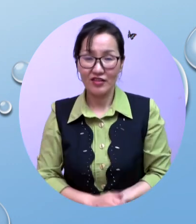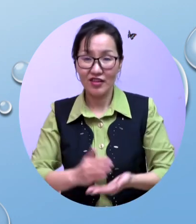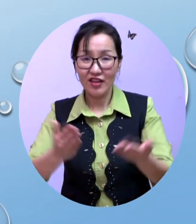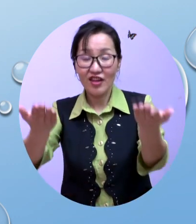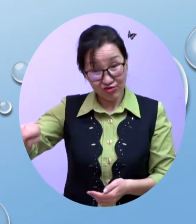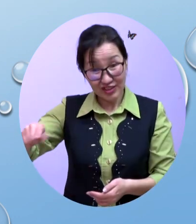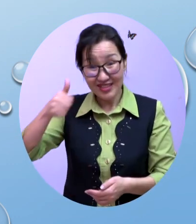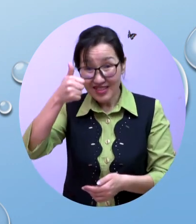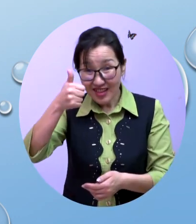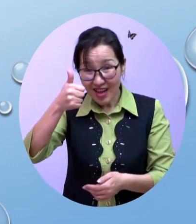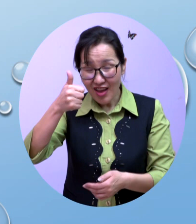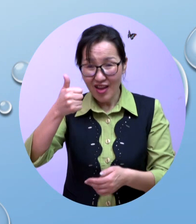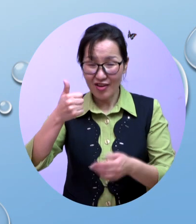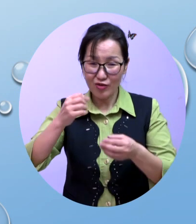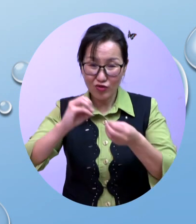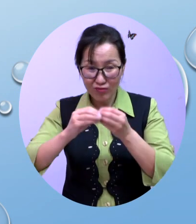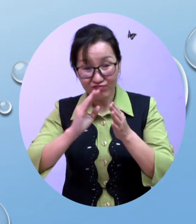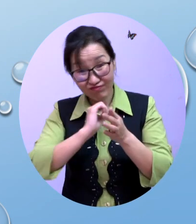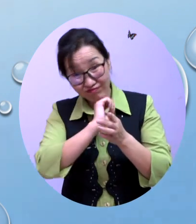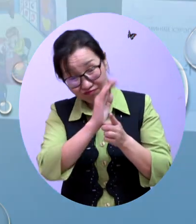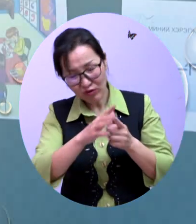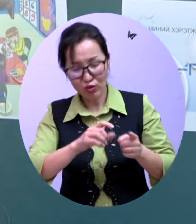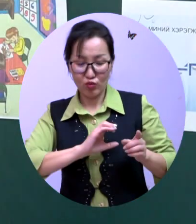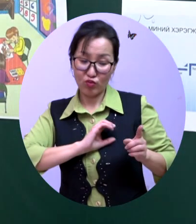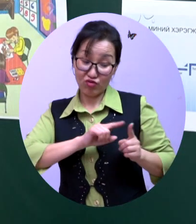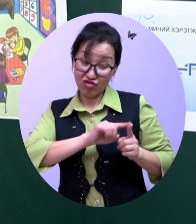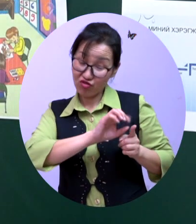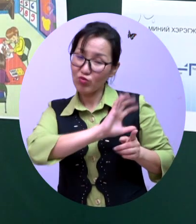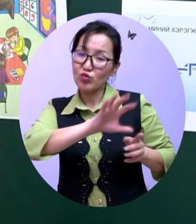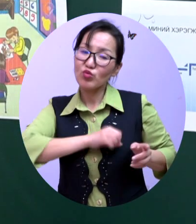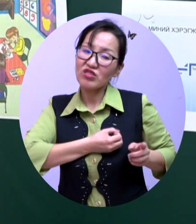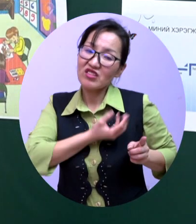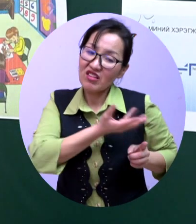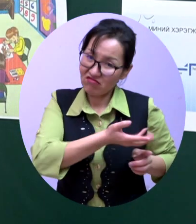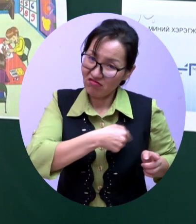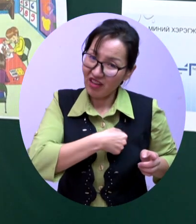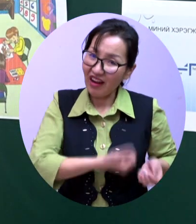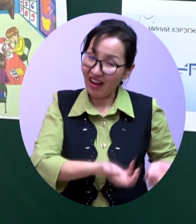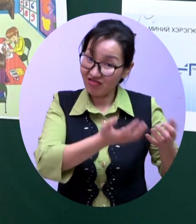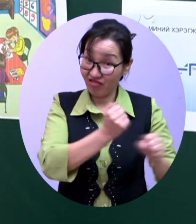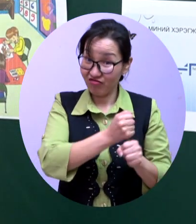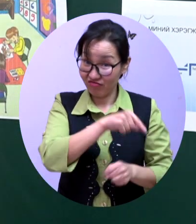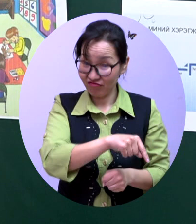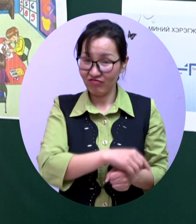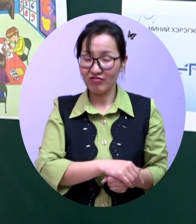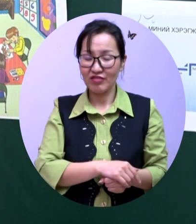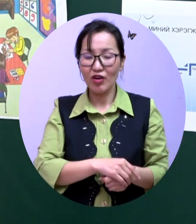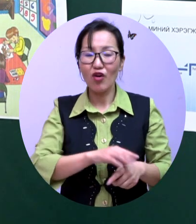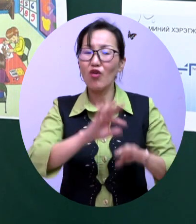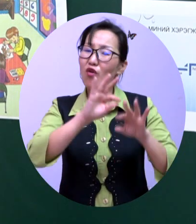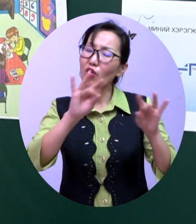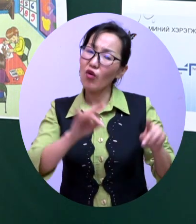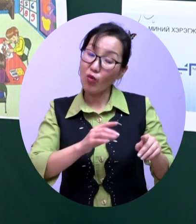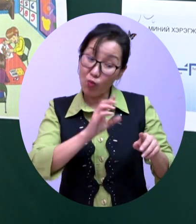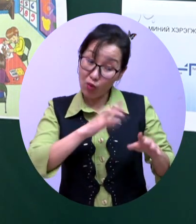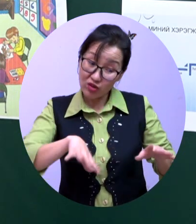Хүний сайн үйл бүхэн зүрх сэтгэлээс гардаг. Тэгвэл бусдад тусласнаар өөрт ямар